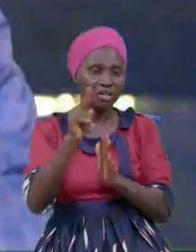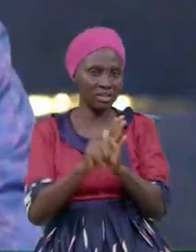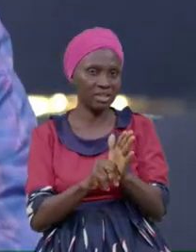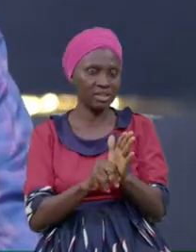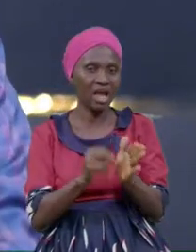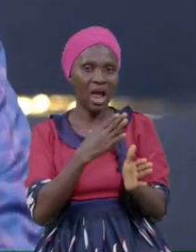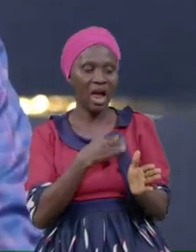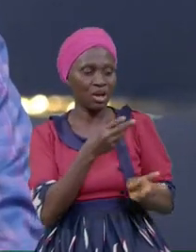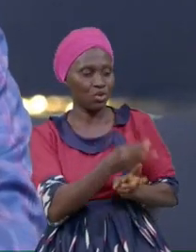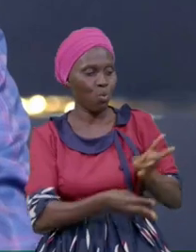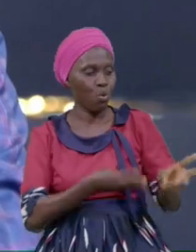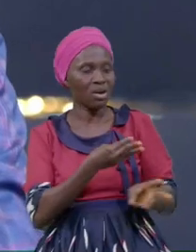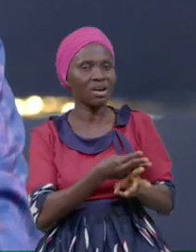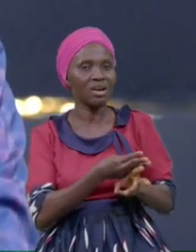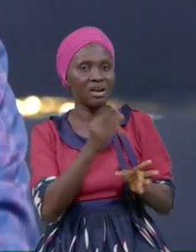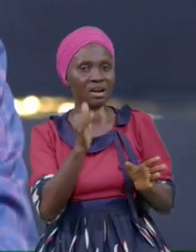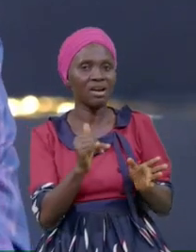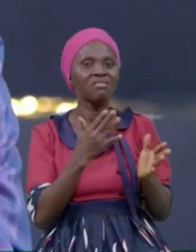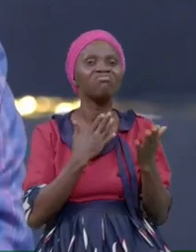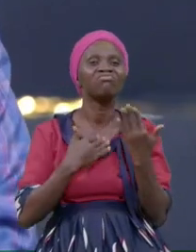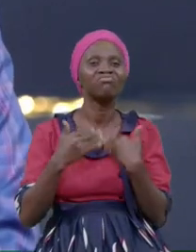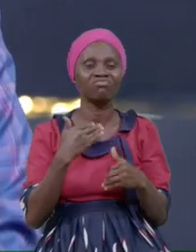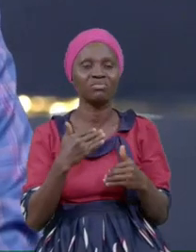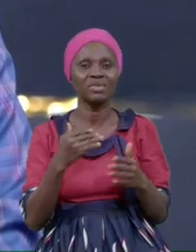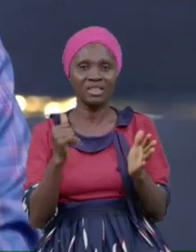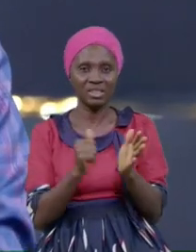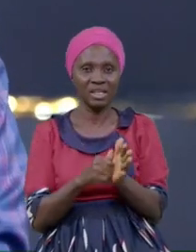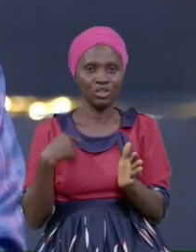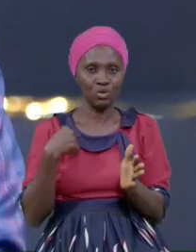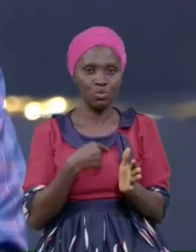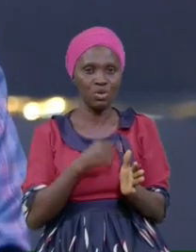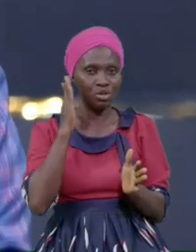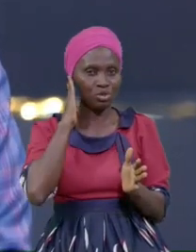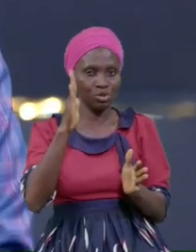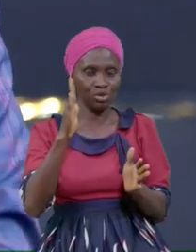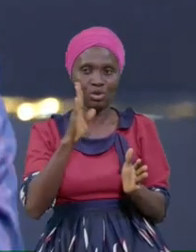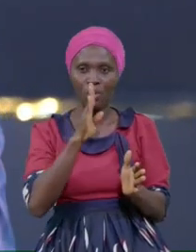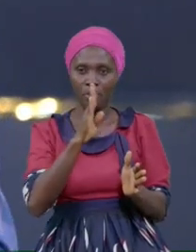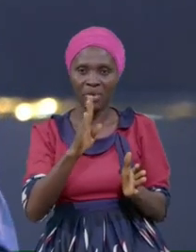pour vous et moi, que nous puissions vivre dans la justice, dans la